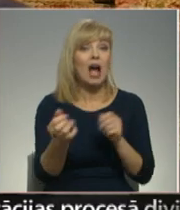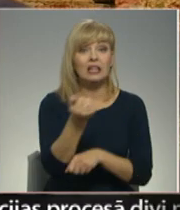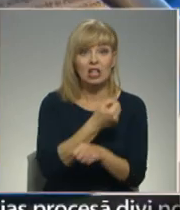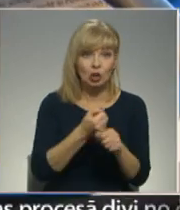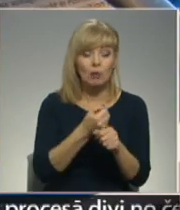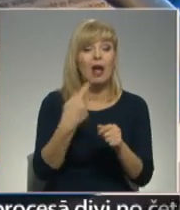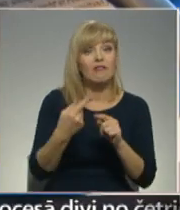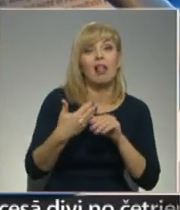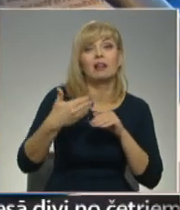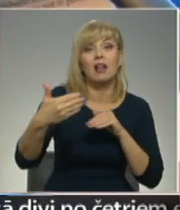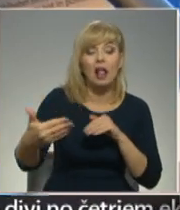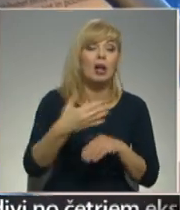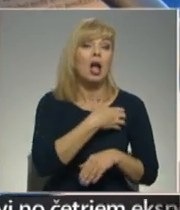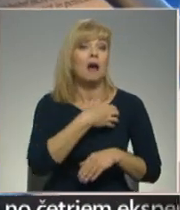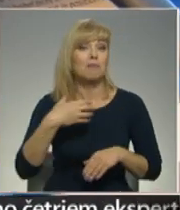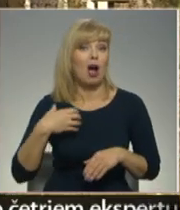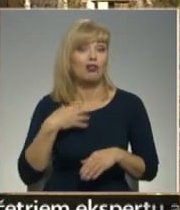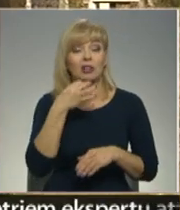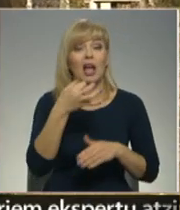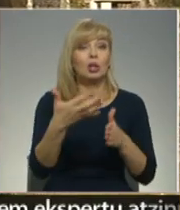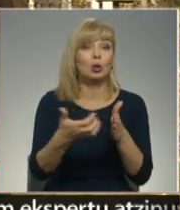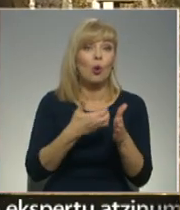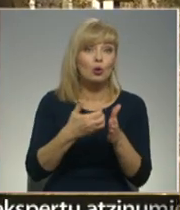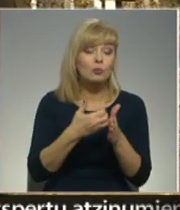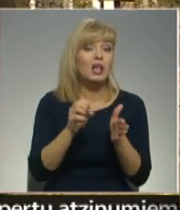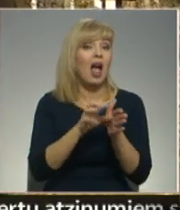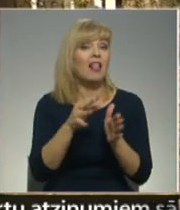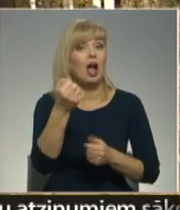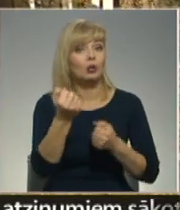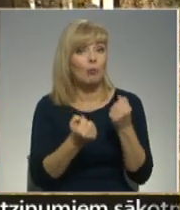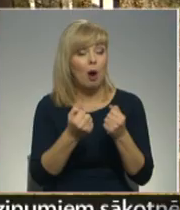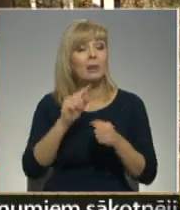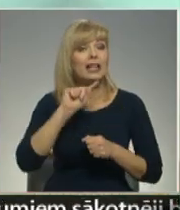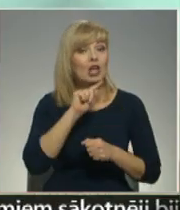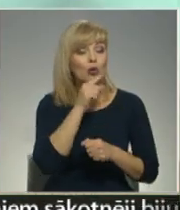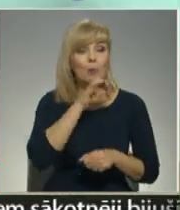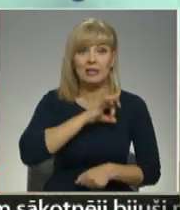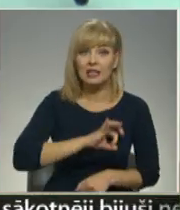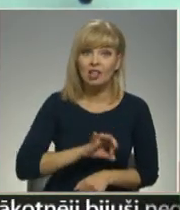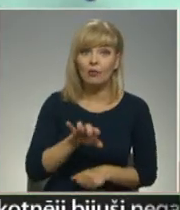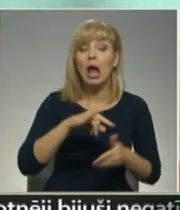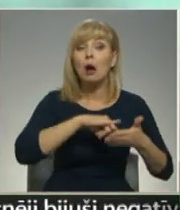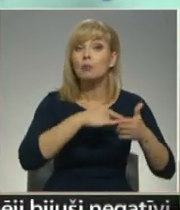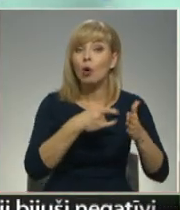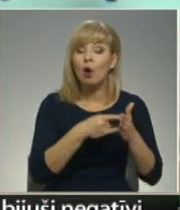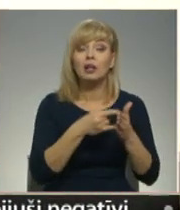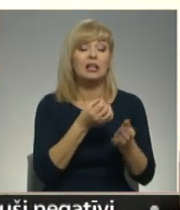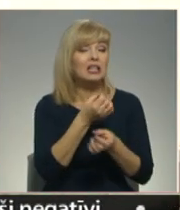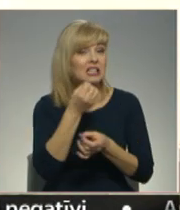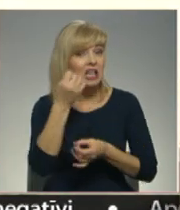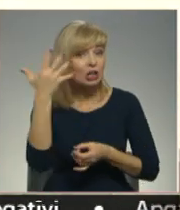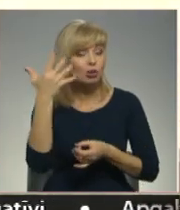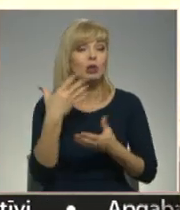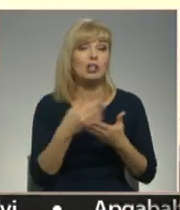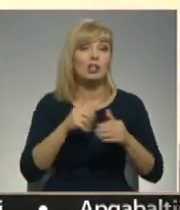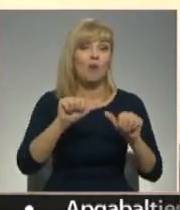tiksiet tālāk. Pašvaldībā gan teica, lai arī ar trūkumiem, elektromobils tomēr ir ekonomiski izdevīgs un šis projekts izglītojošs, kā savu